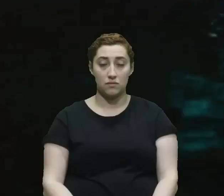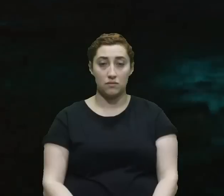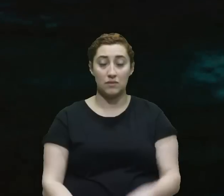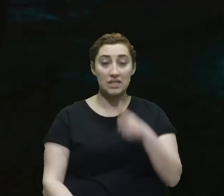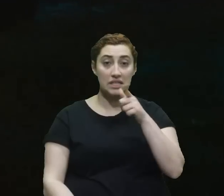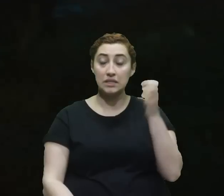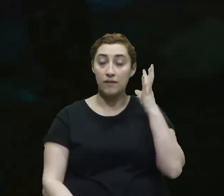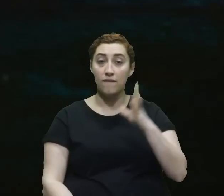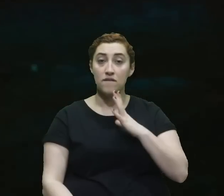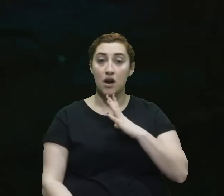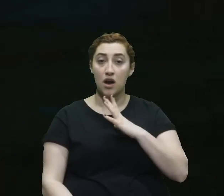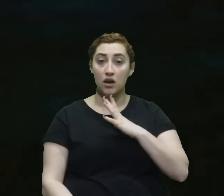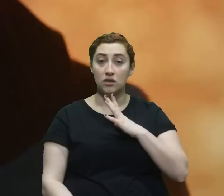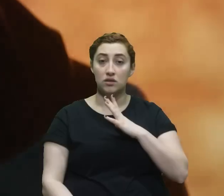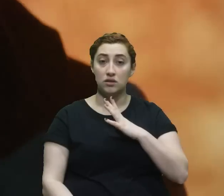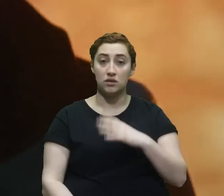Sesler geliyor.